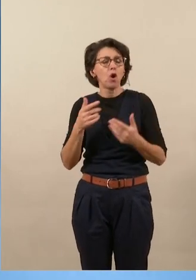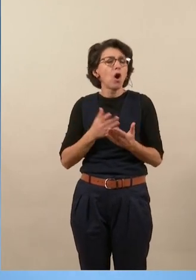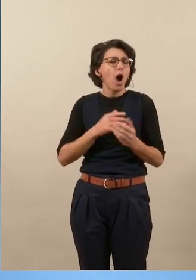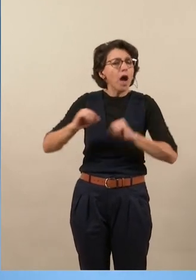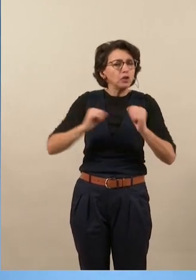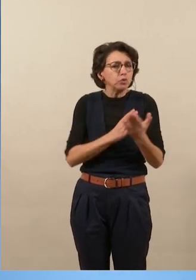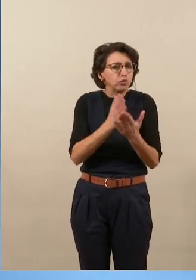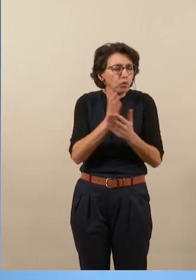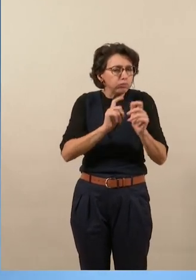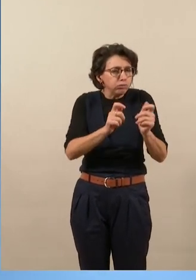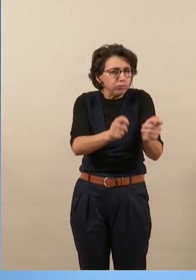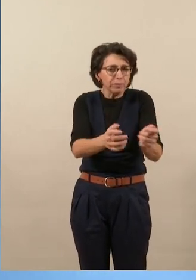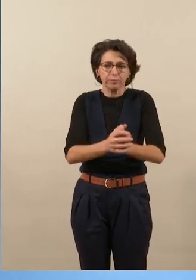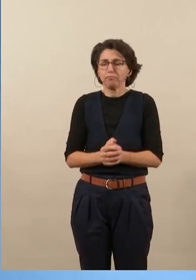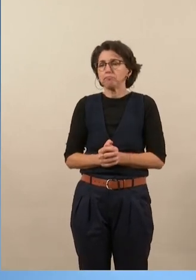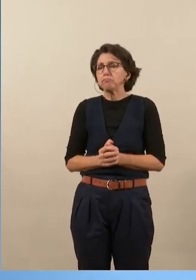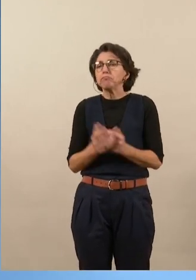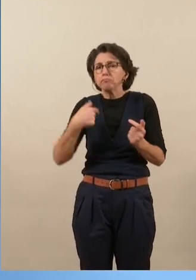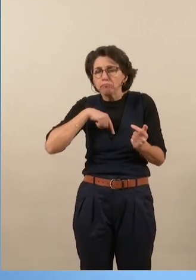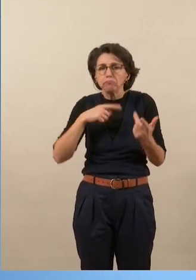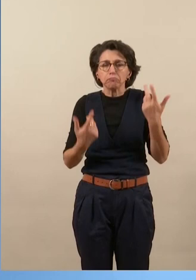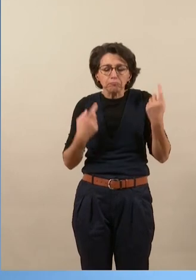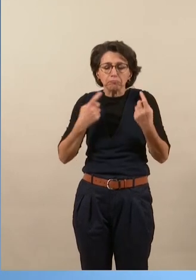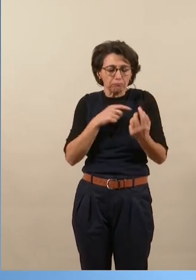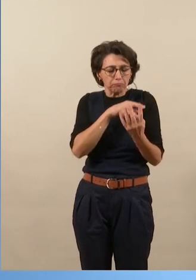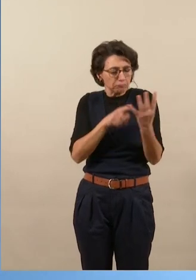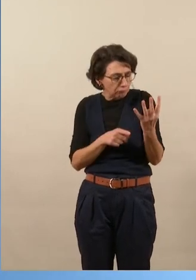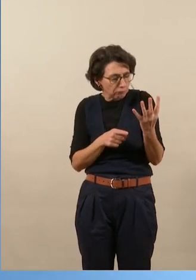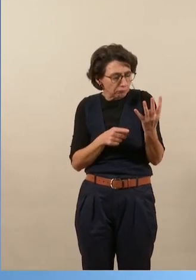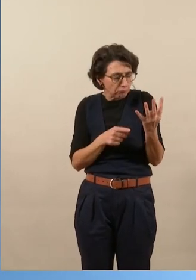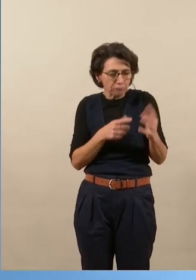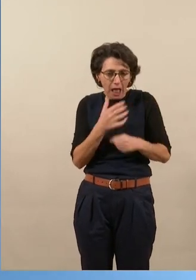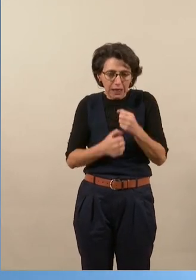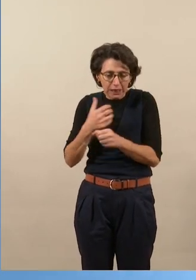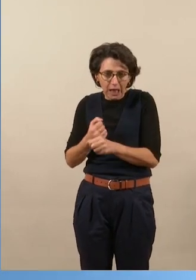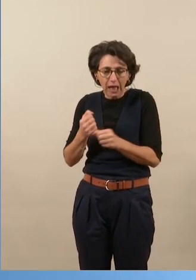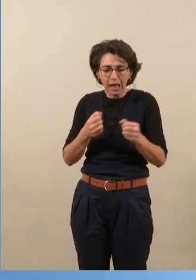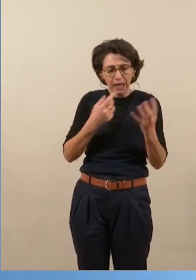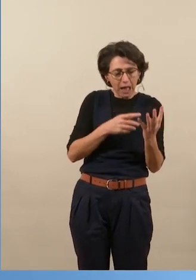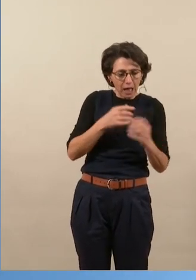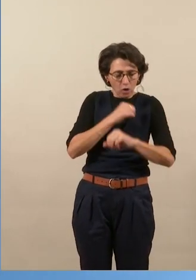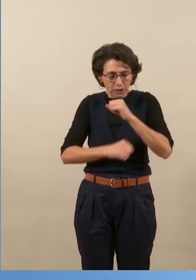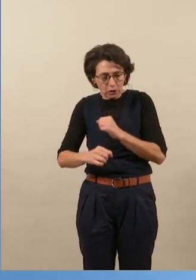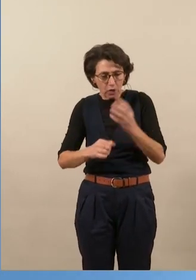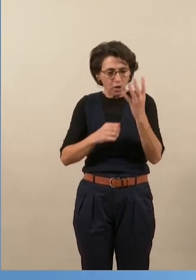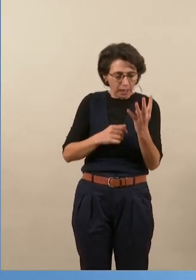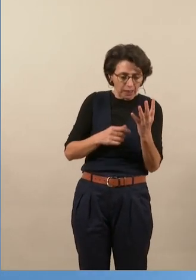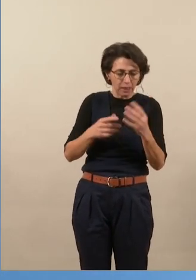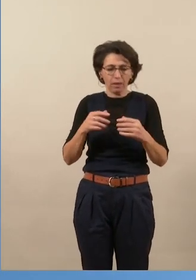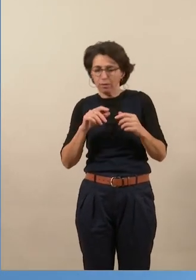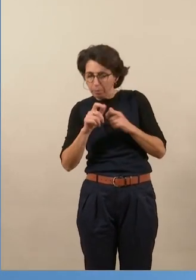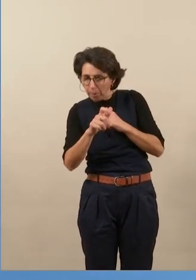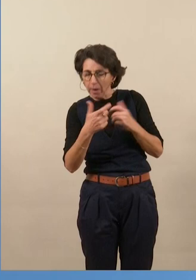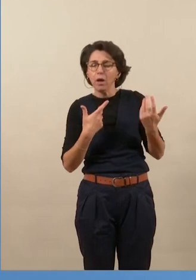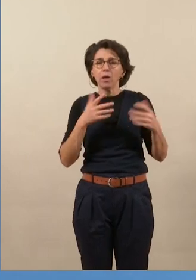en partant de ce principe on essaie un peu de se retrouver qu exercices quatre dispositifs différents quatre lisibilités différentes euh et donc